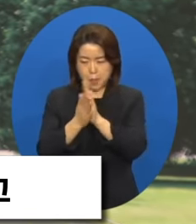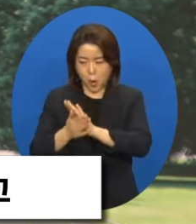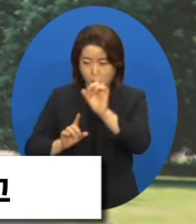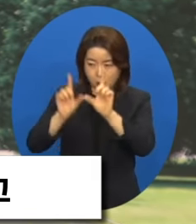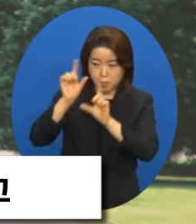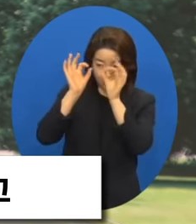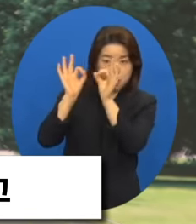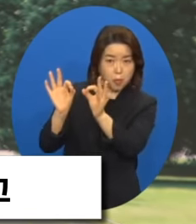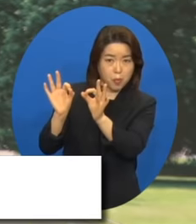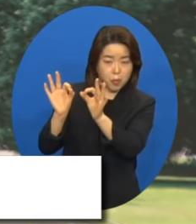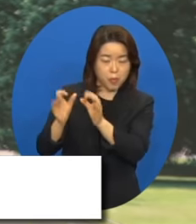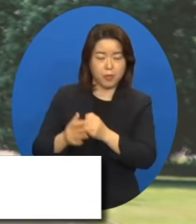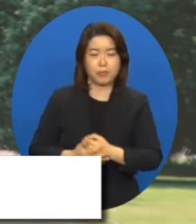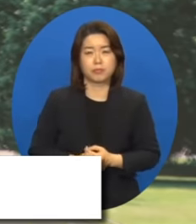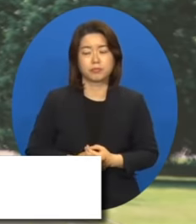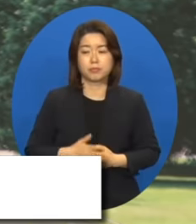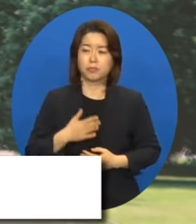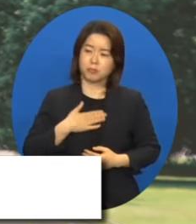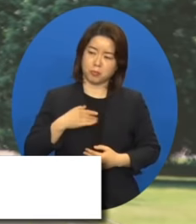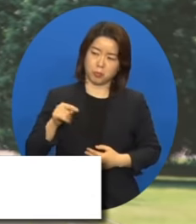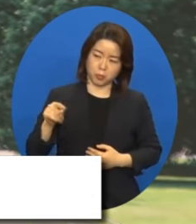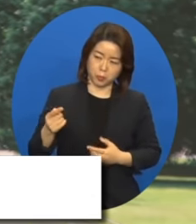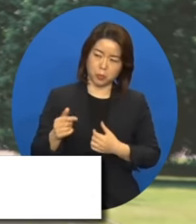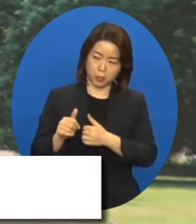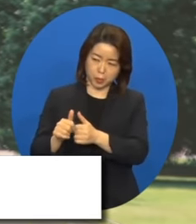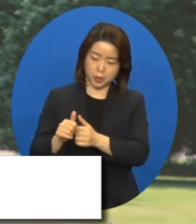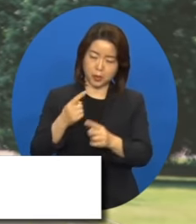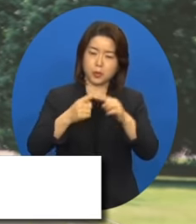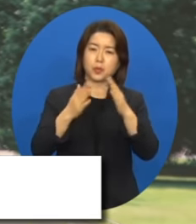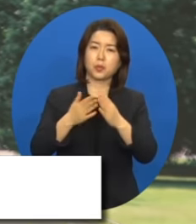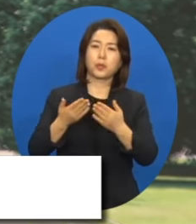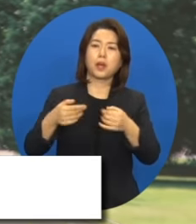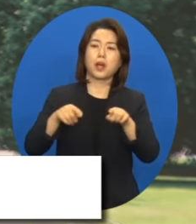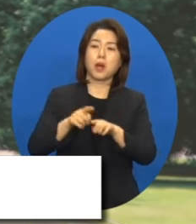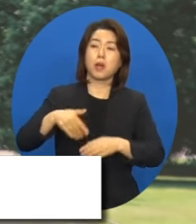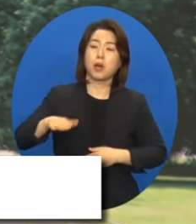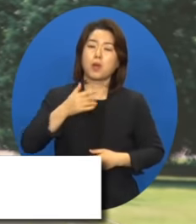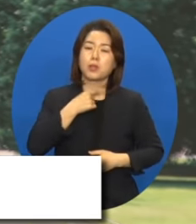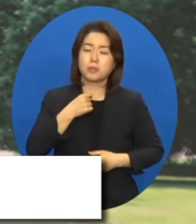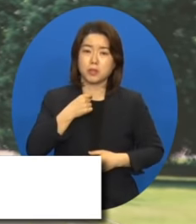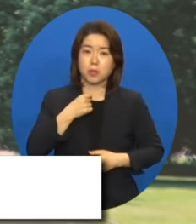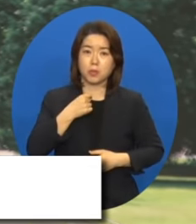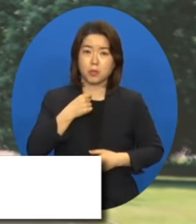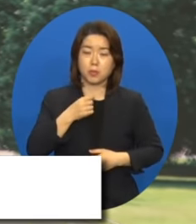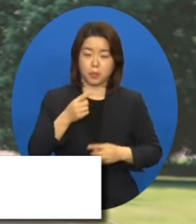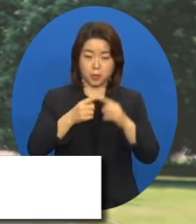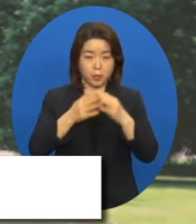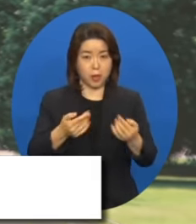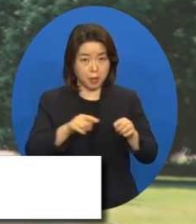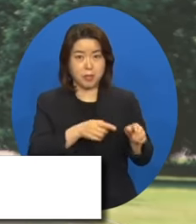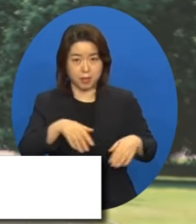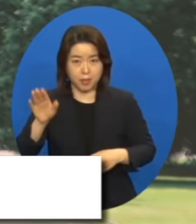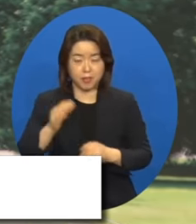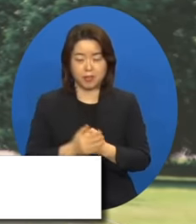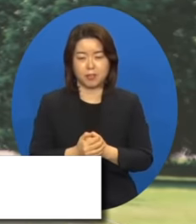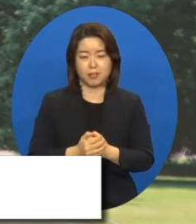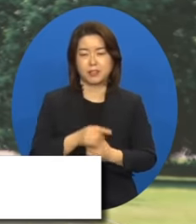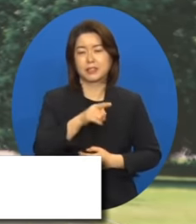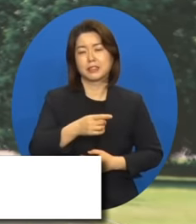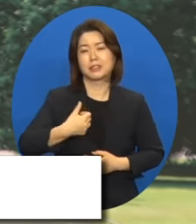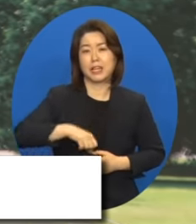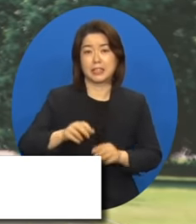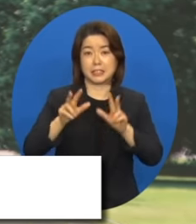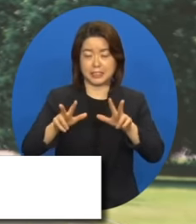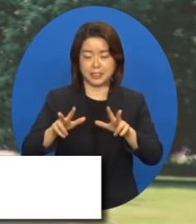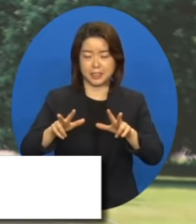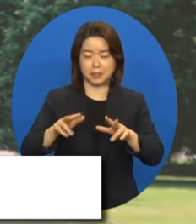보고 나도 교회 가겠다고 그렇게 따라 나서더래요. 그 아들이 지금은 서울의